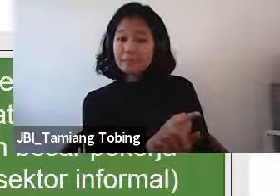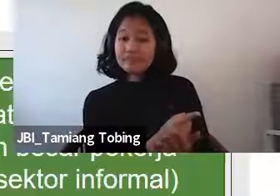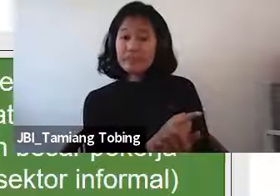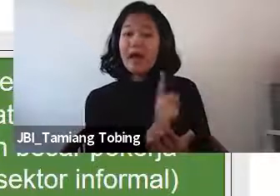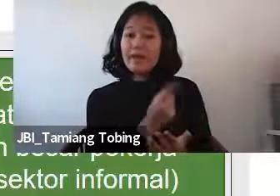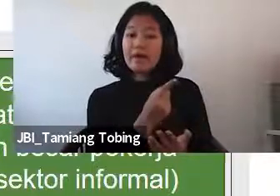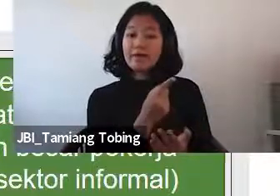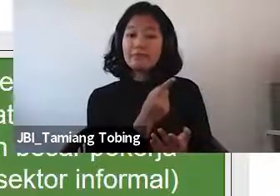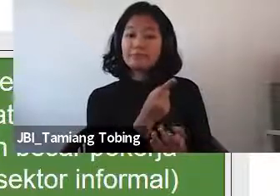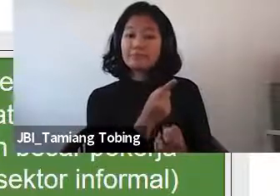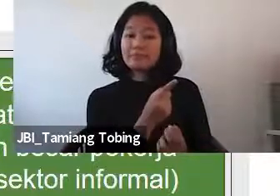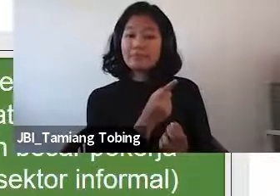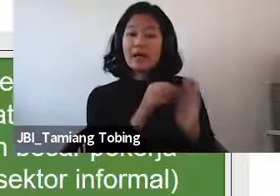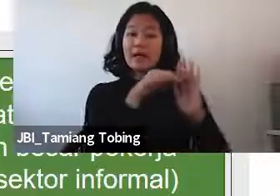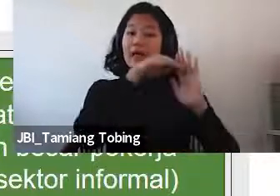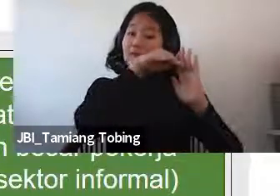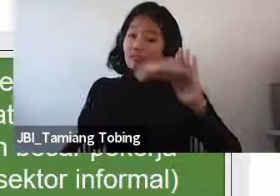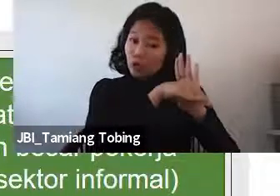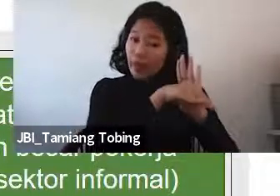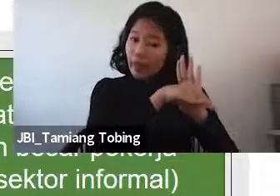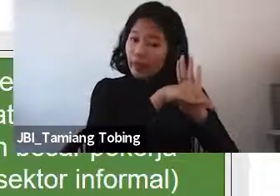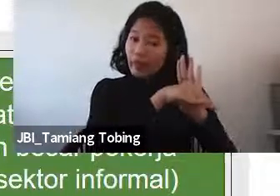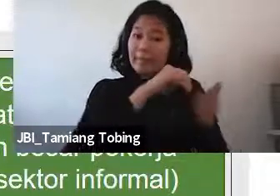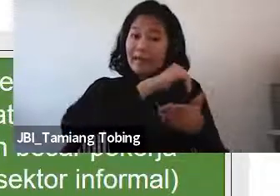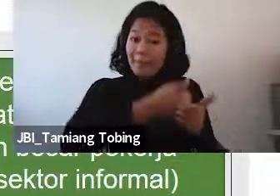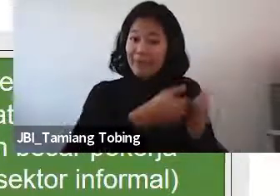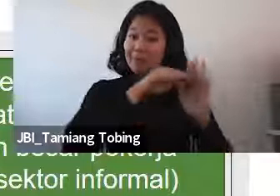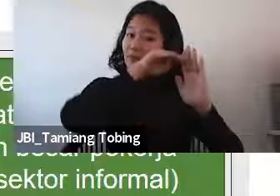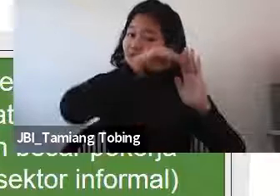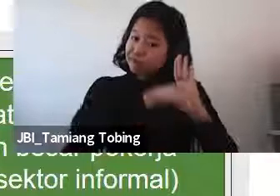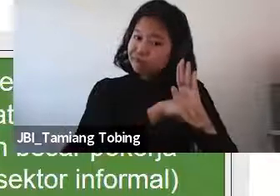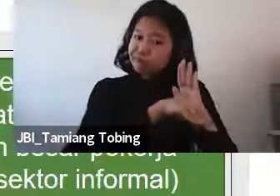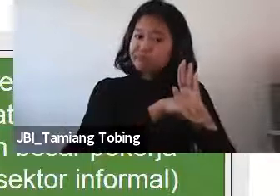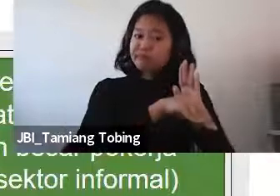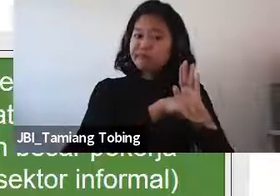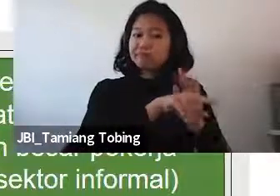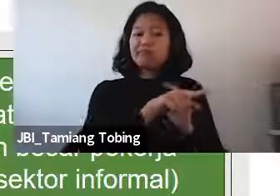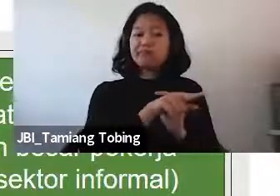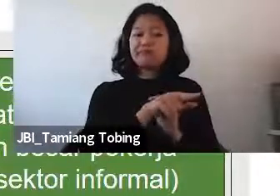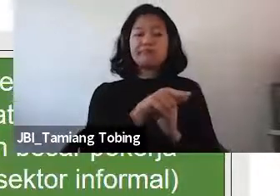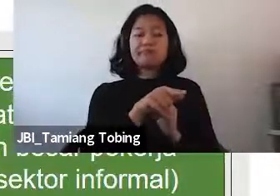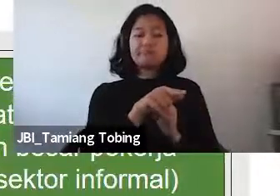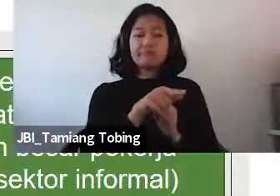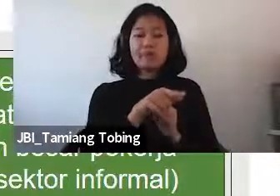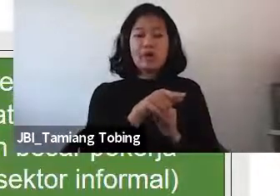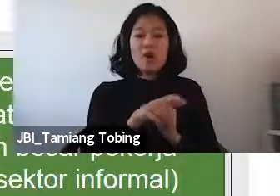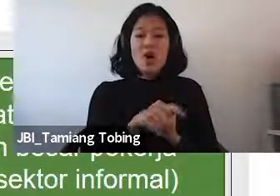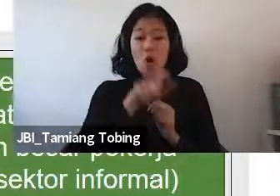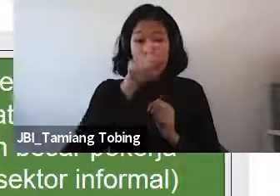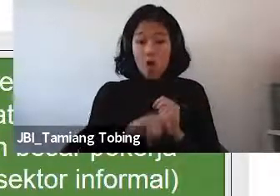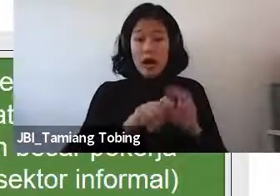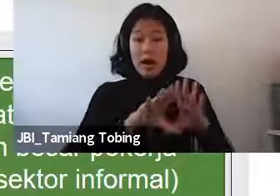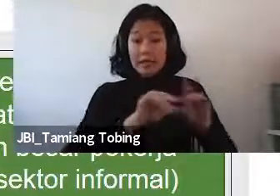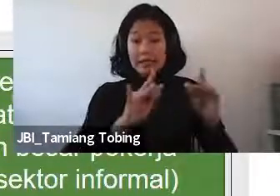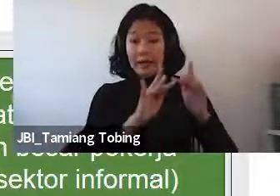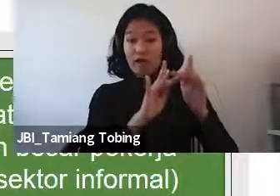terjadi penurunan pendapatan. Jadi pendapatan bagi pekerja sektor